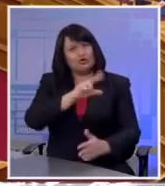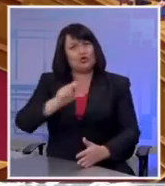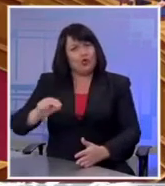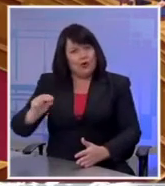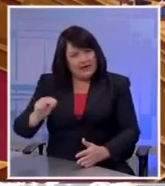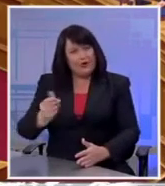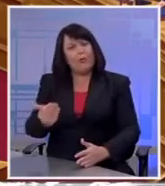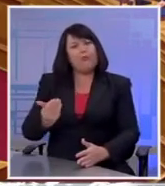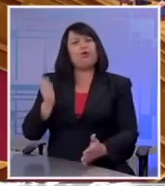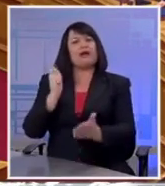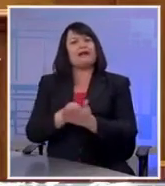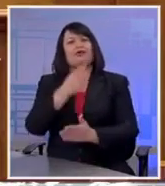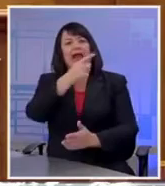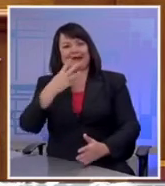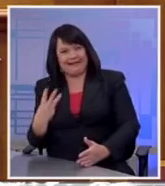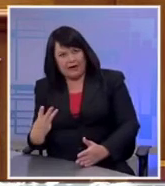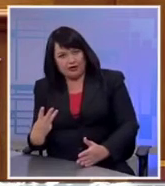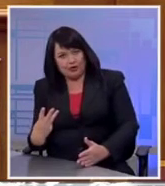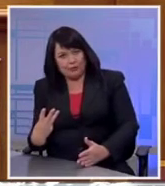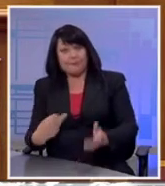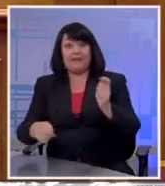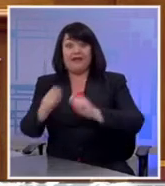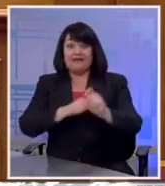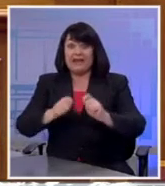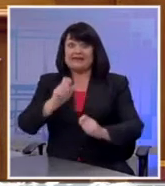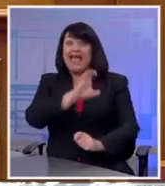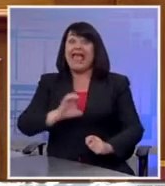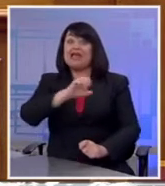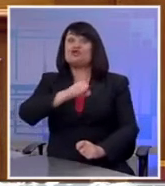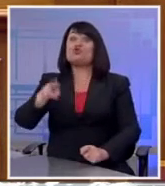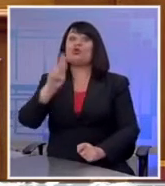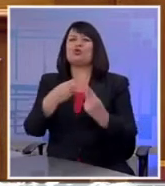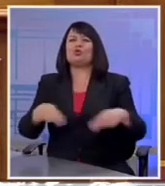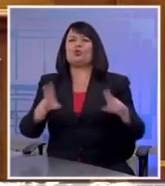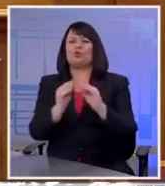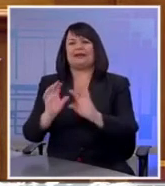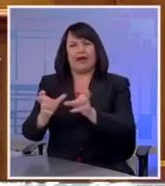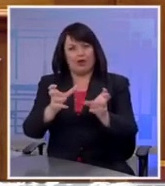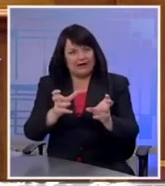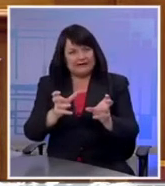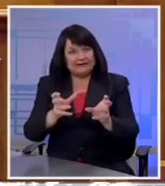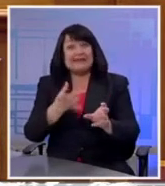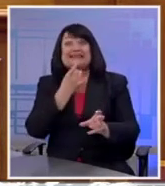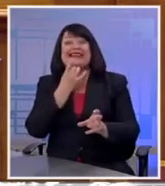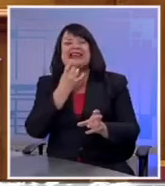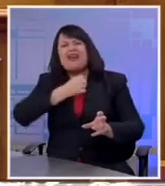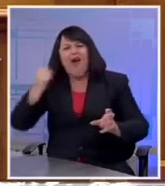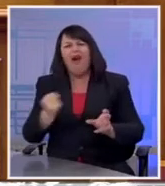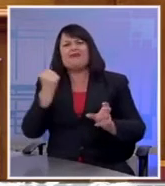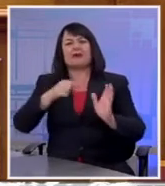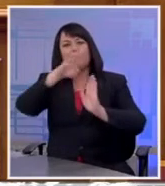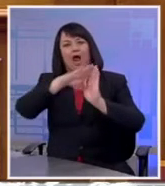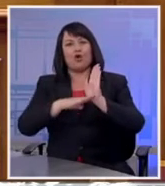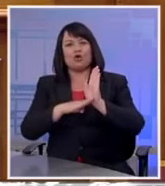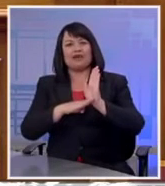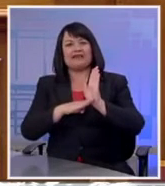δώσουν το προκαταβολή το 1/3. Συγκροτήστε ΕΣΡΟΥ και βάλτε κανόνες σκληρότατους